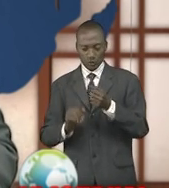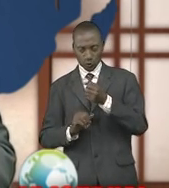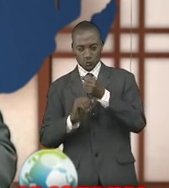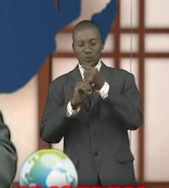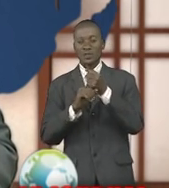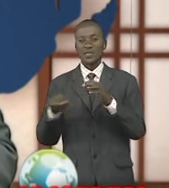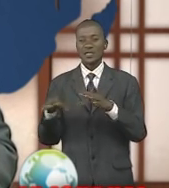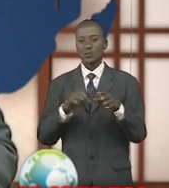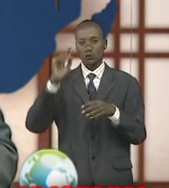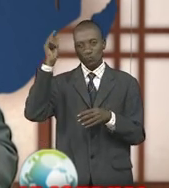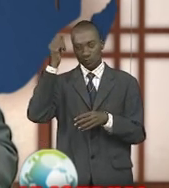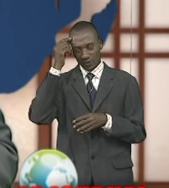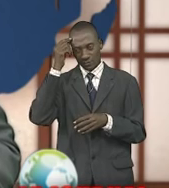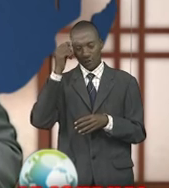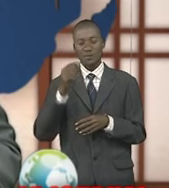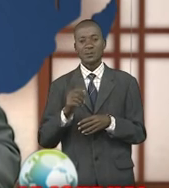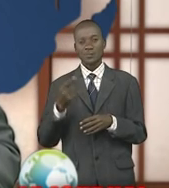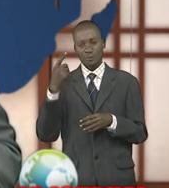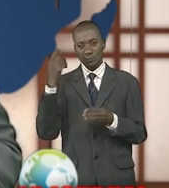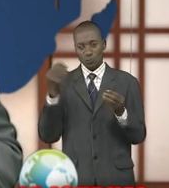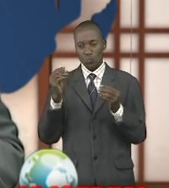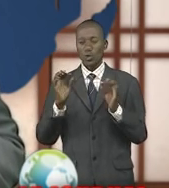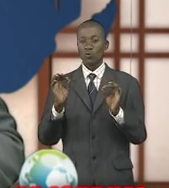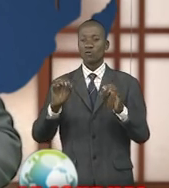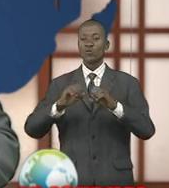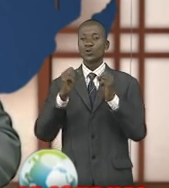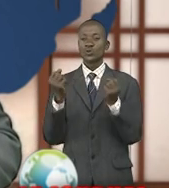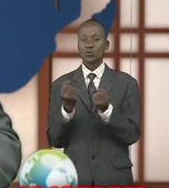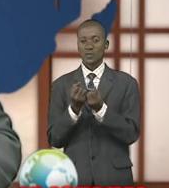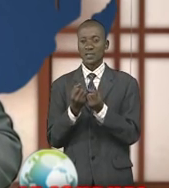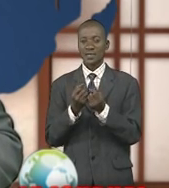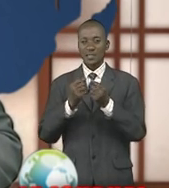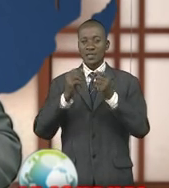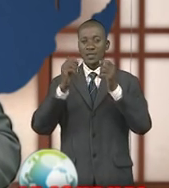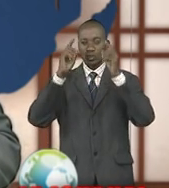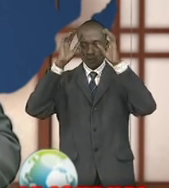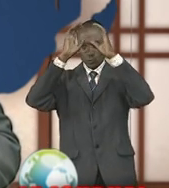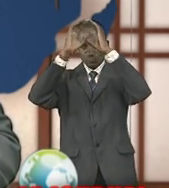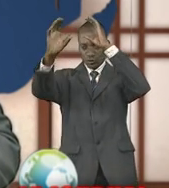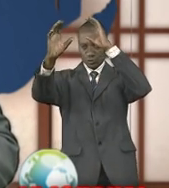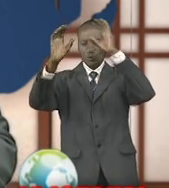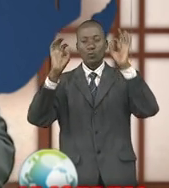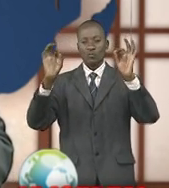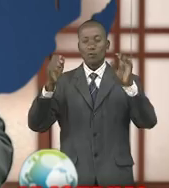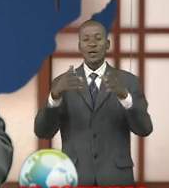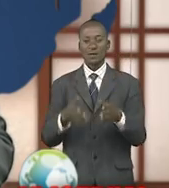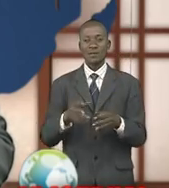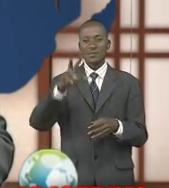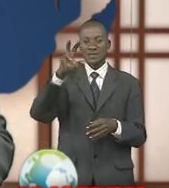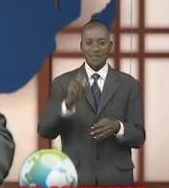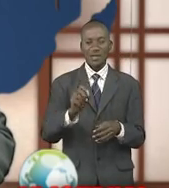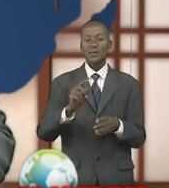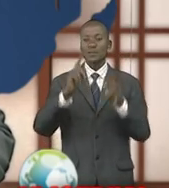La société Transimpériale vient de présenter 30 minibus sur les 100 commandés. Sylvie Moimbo,